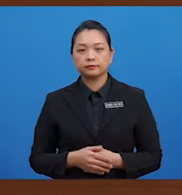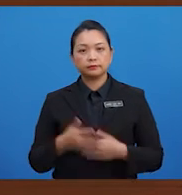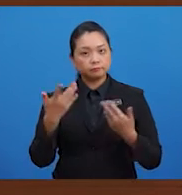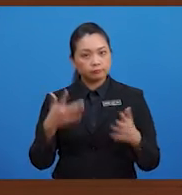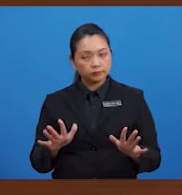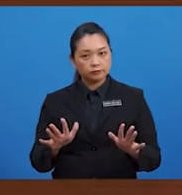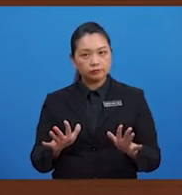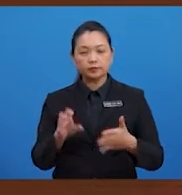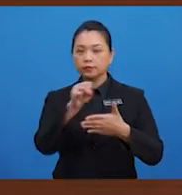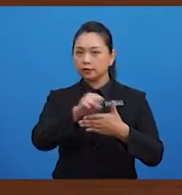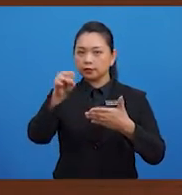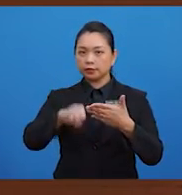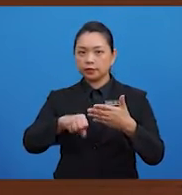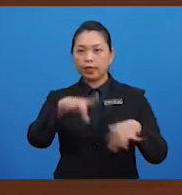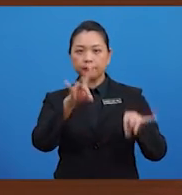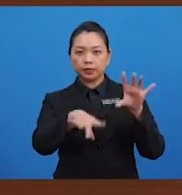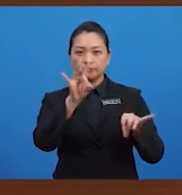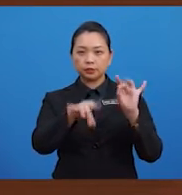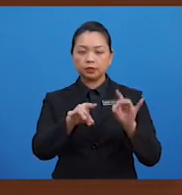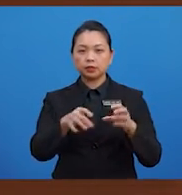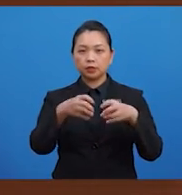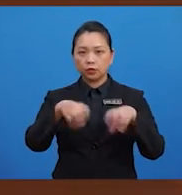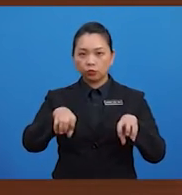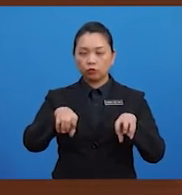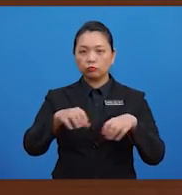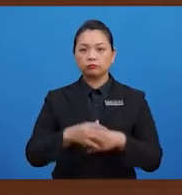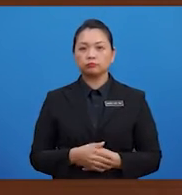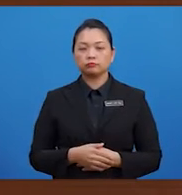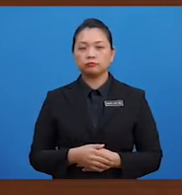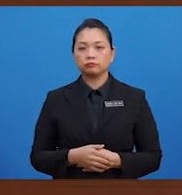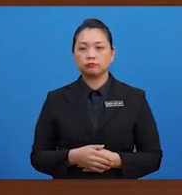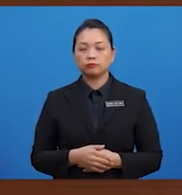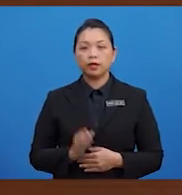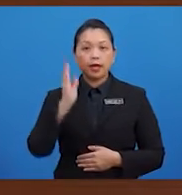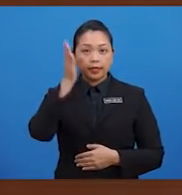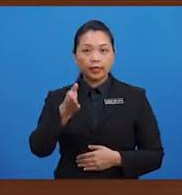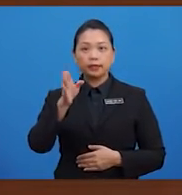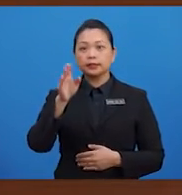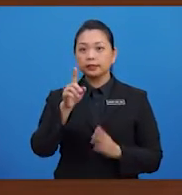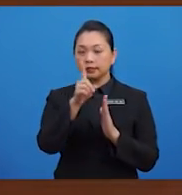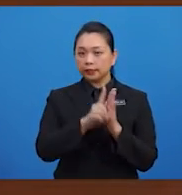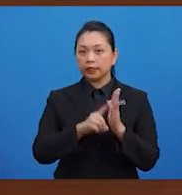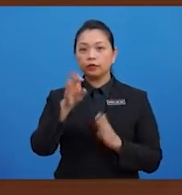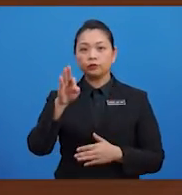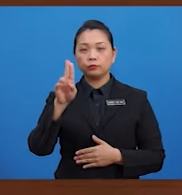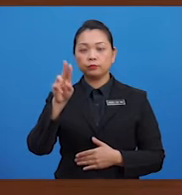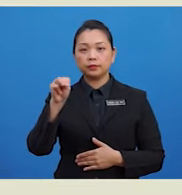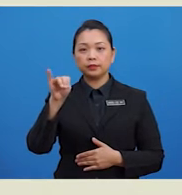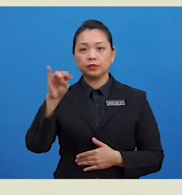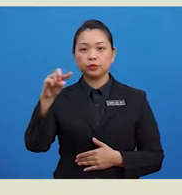Setelah selesai proses pemilihan telur, telur tetasan akan difumigasikan di dalam satu ruang